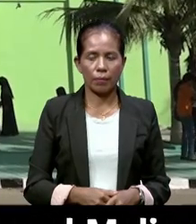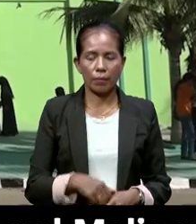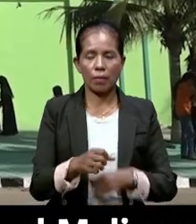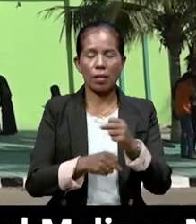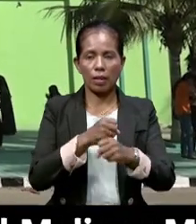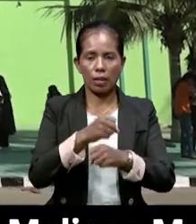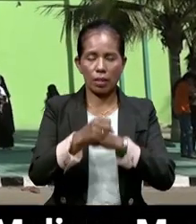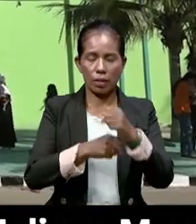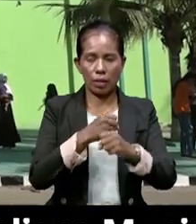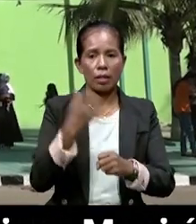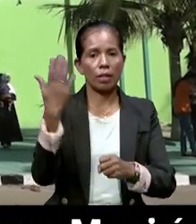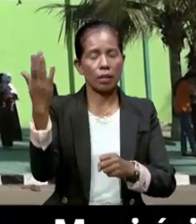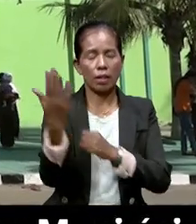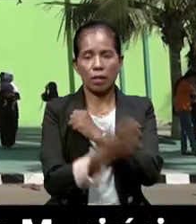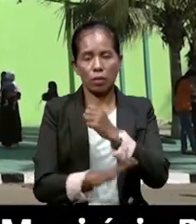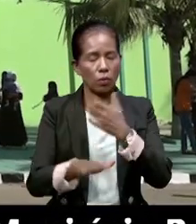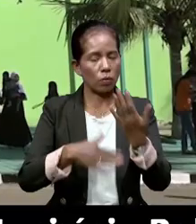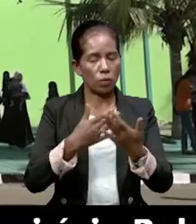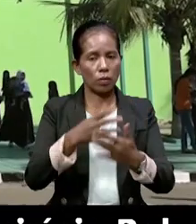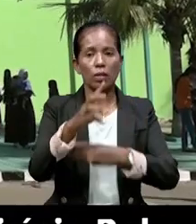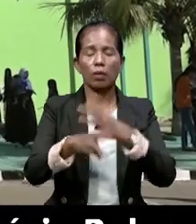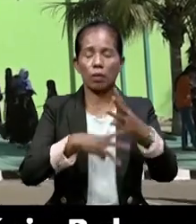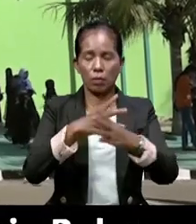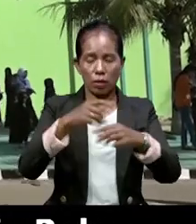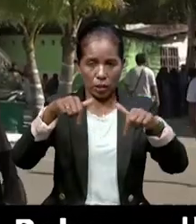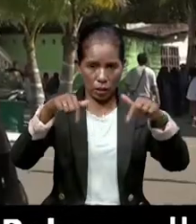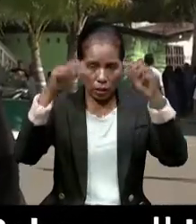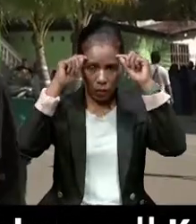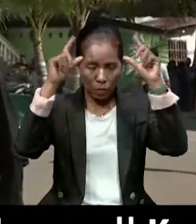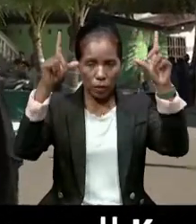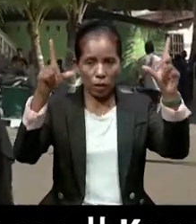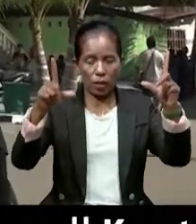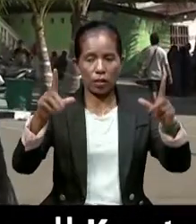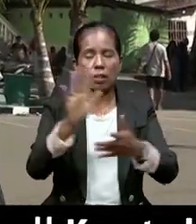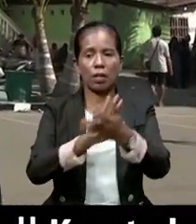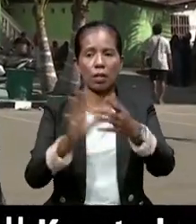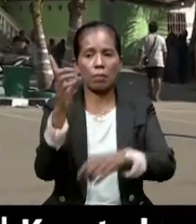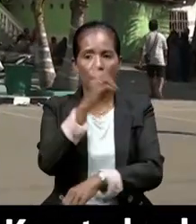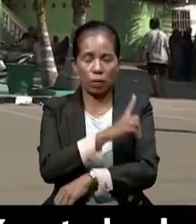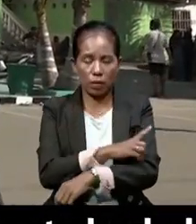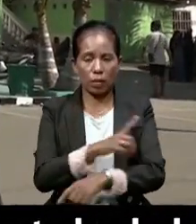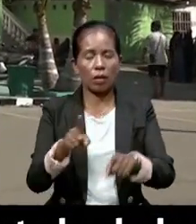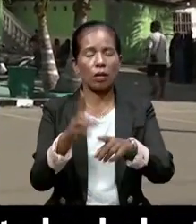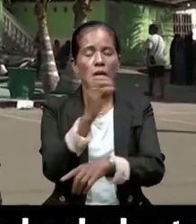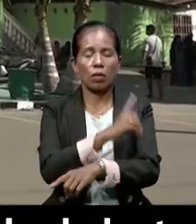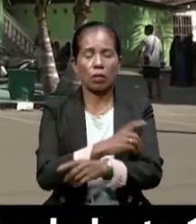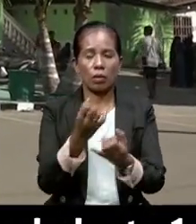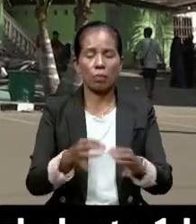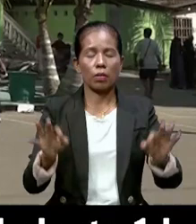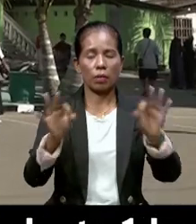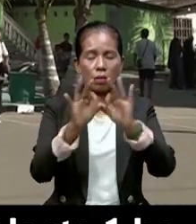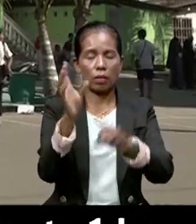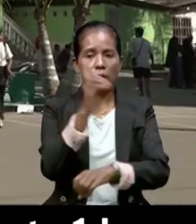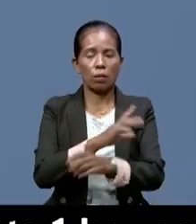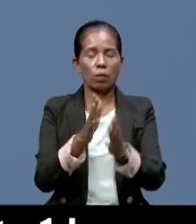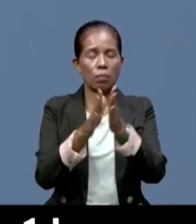Tinang-tinang ia nasan hotu ia mundu, inklui mos Timor Leste selebra lorong Idul Adha, hanesan lorong importante no lorong bod